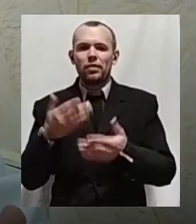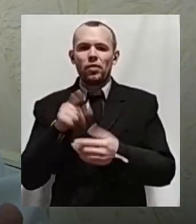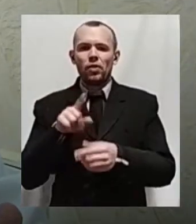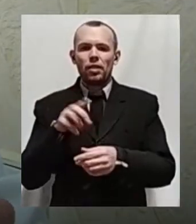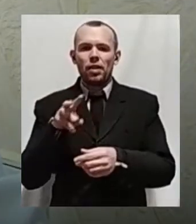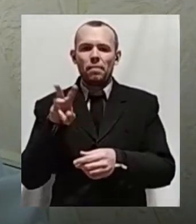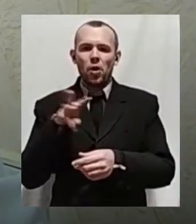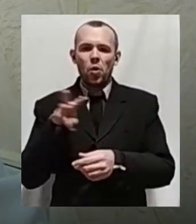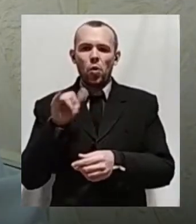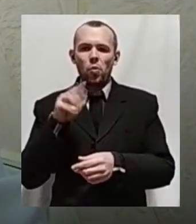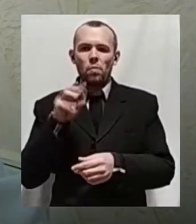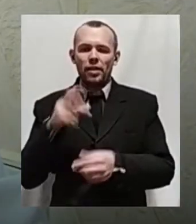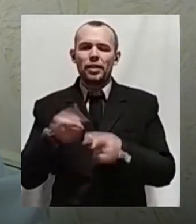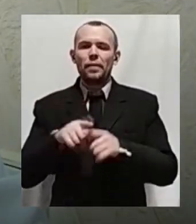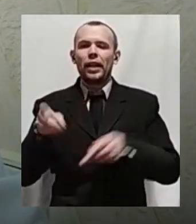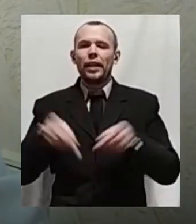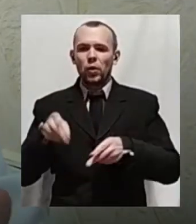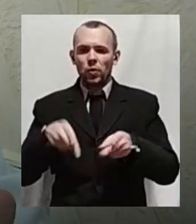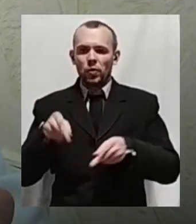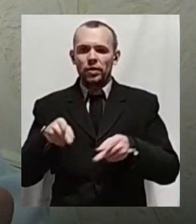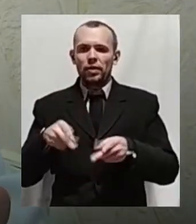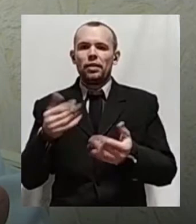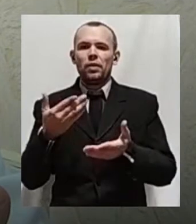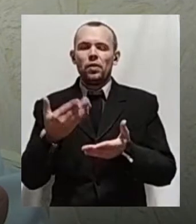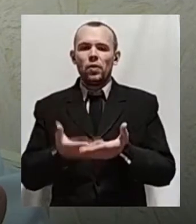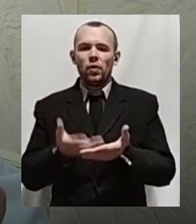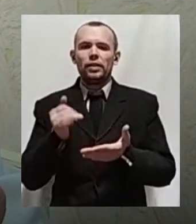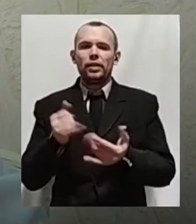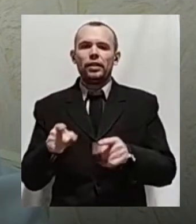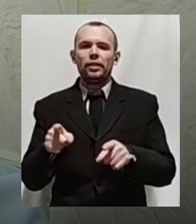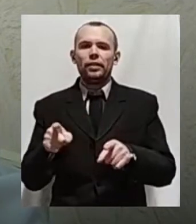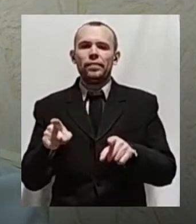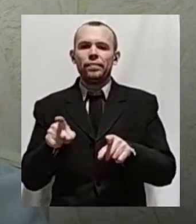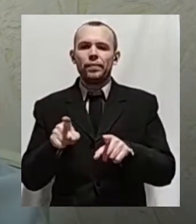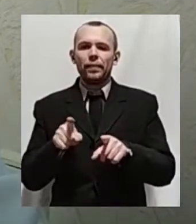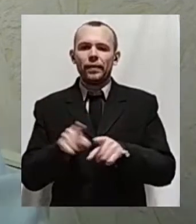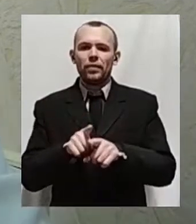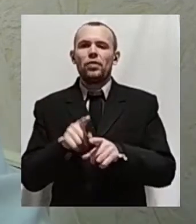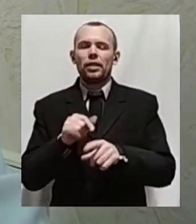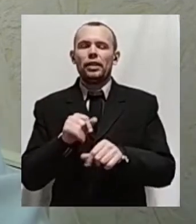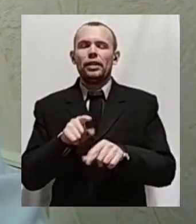тієї пухлини. І великі розміри, повторюсь, вони обмежили